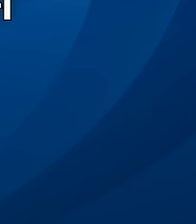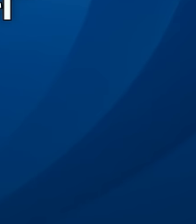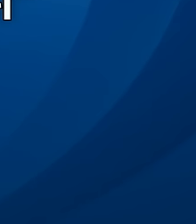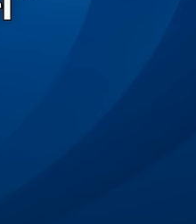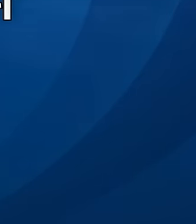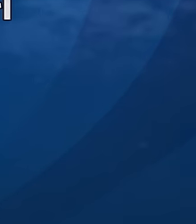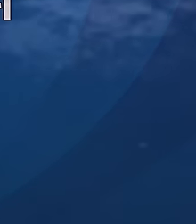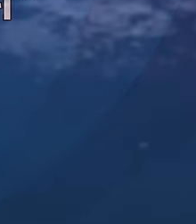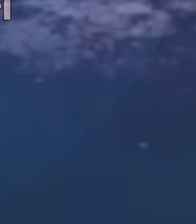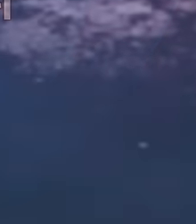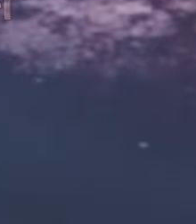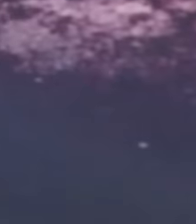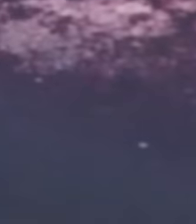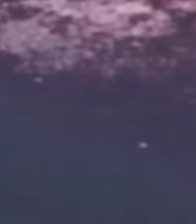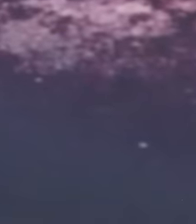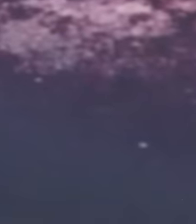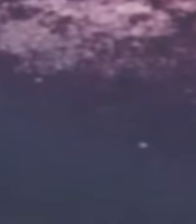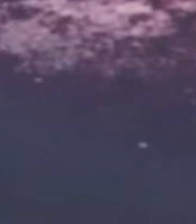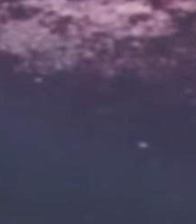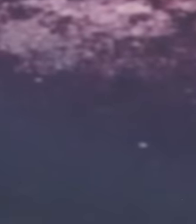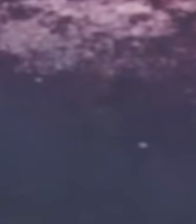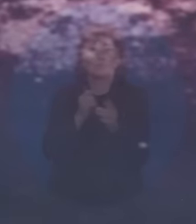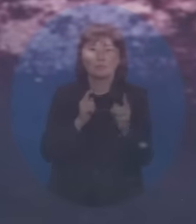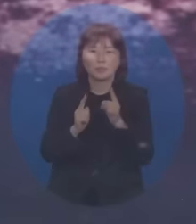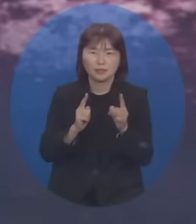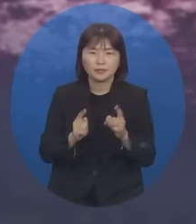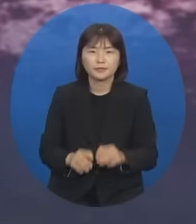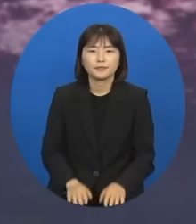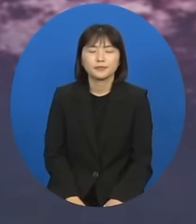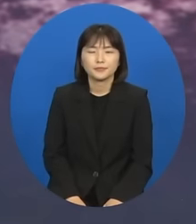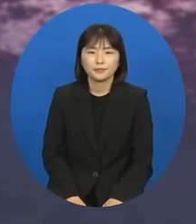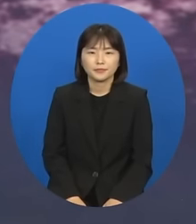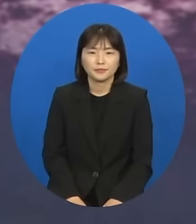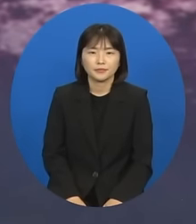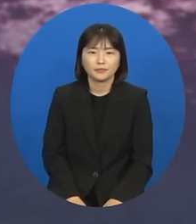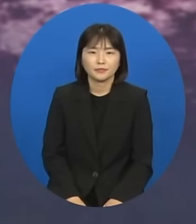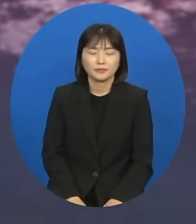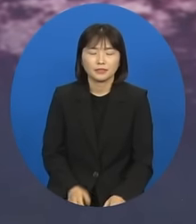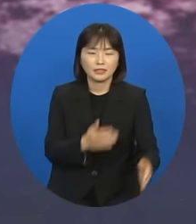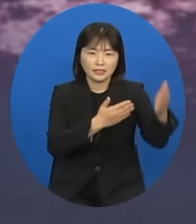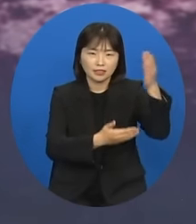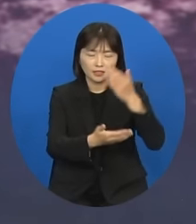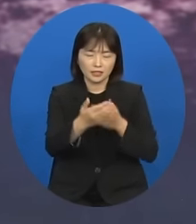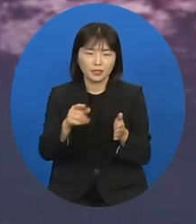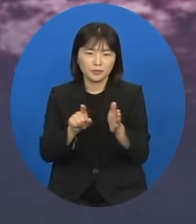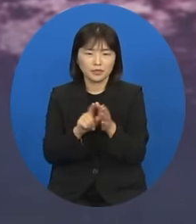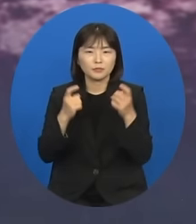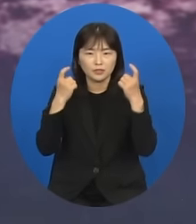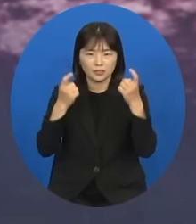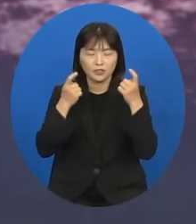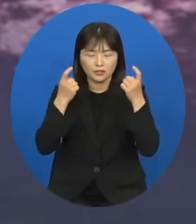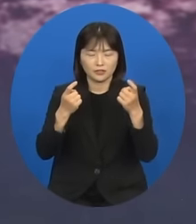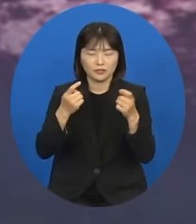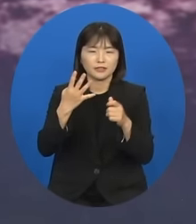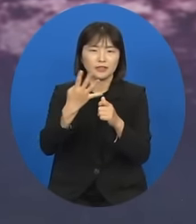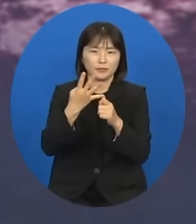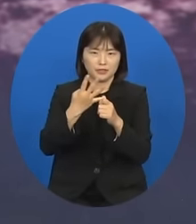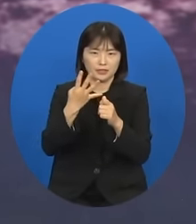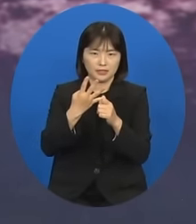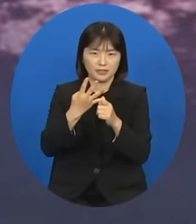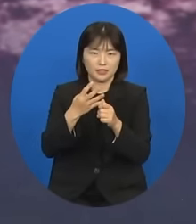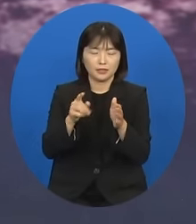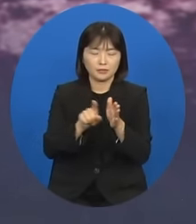돌아온지 아멘 하나님의 말씀입니다 세대를 있는 믿음의 여정네 번째 시간이 되겠습니다